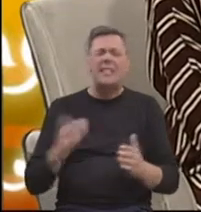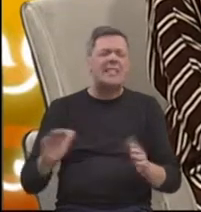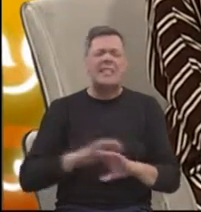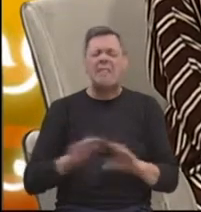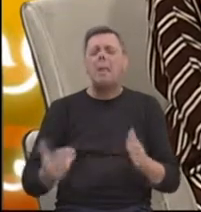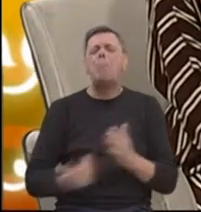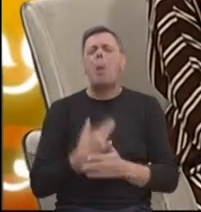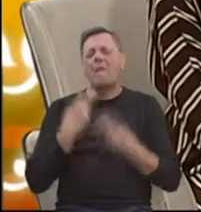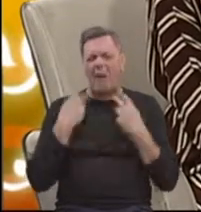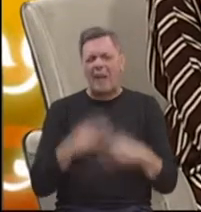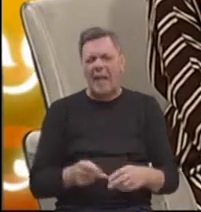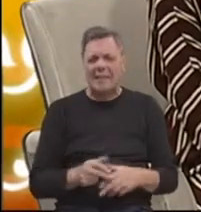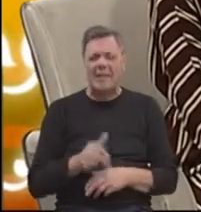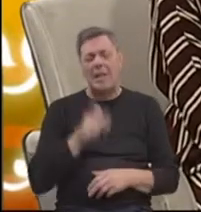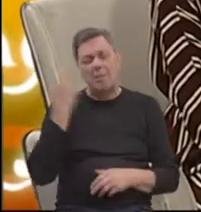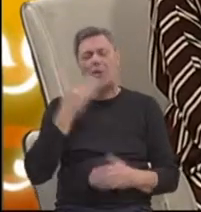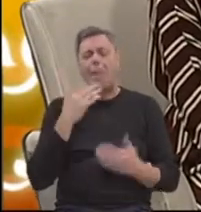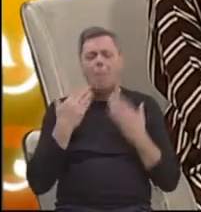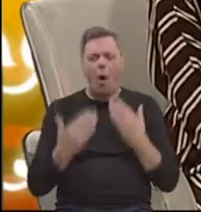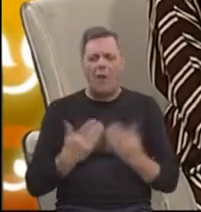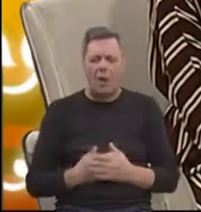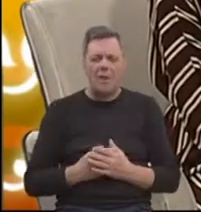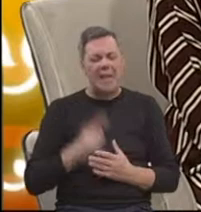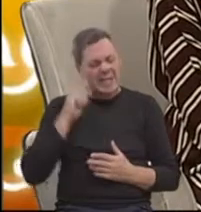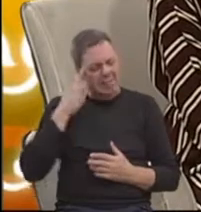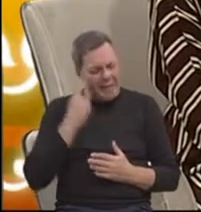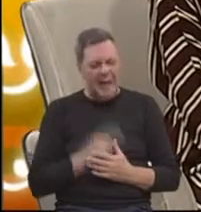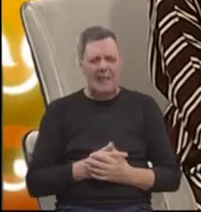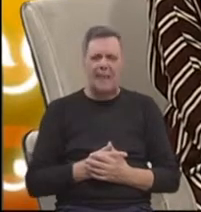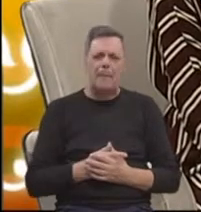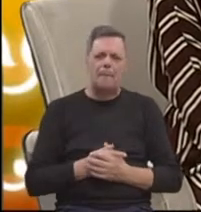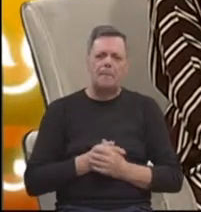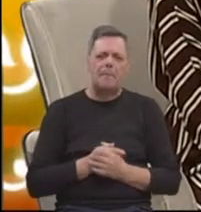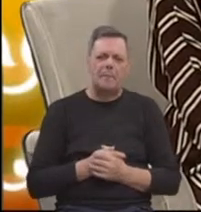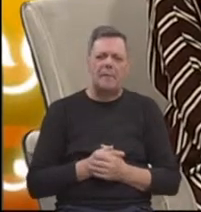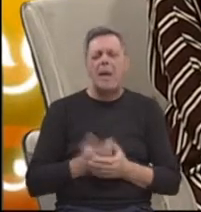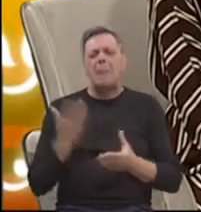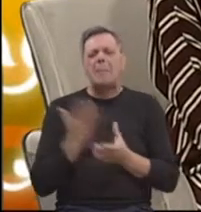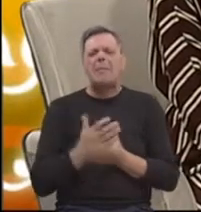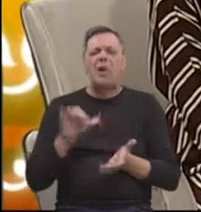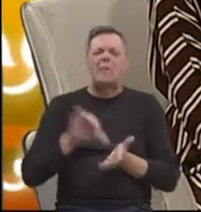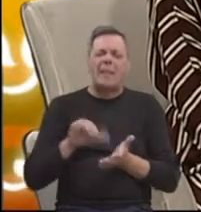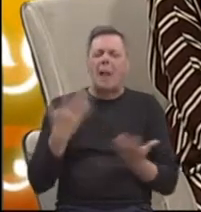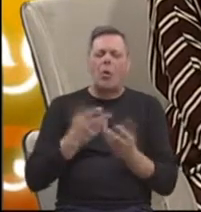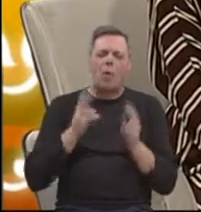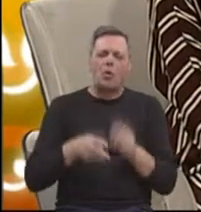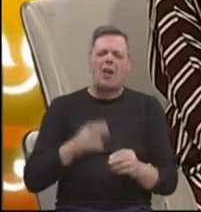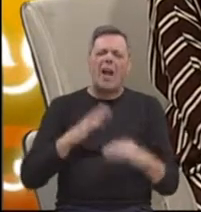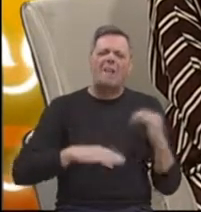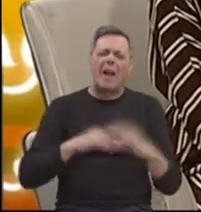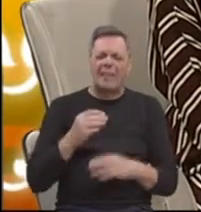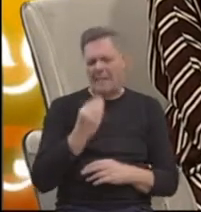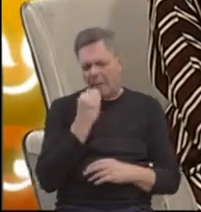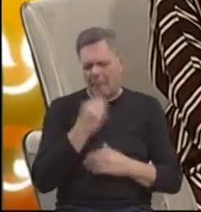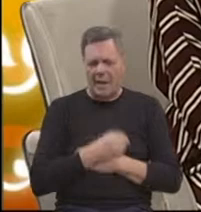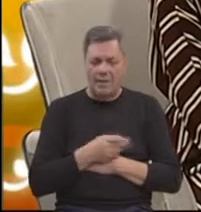jako trendi ili pohvalno se smatrati nekakvim tim pripadnikom sredine koja omogućava takve kvalitetne